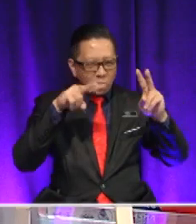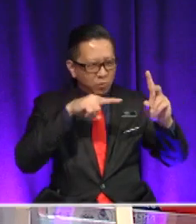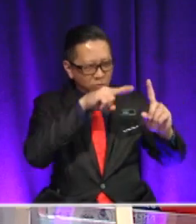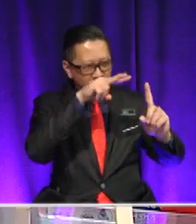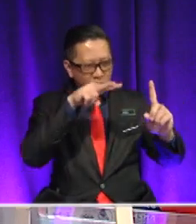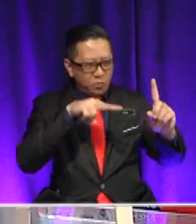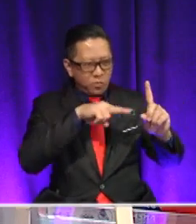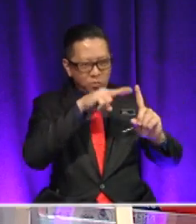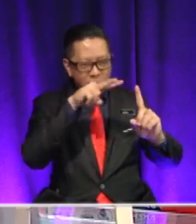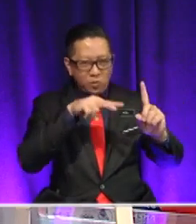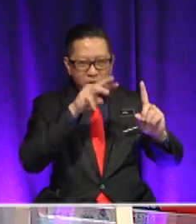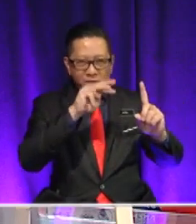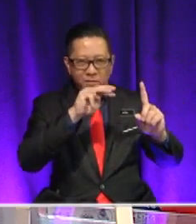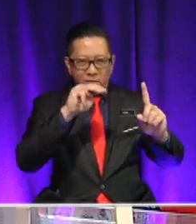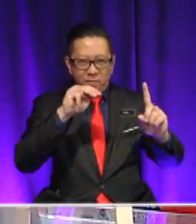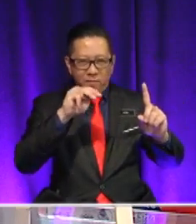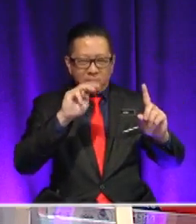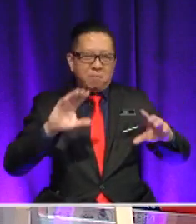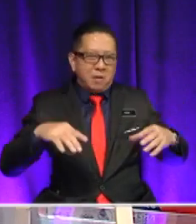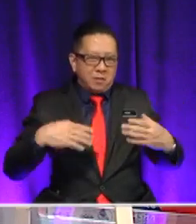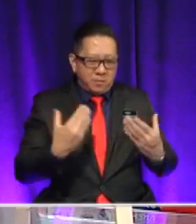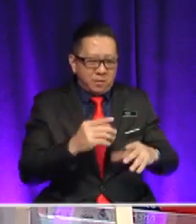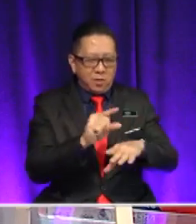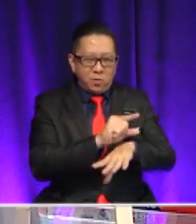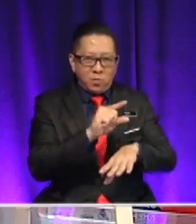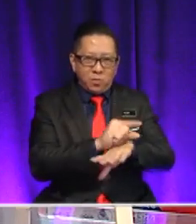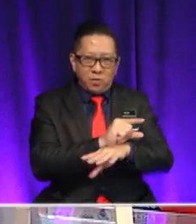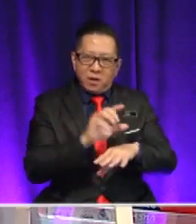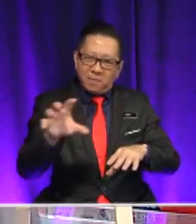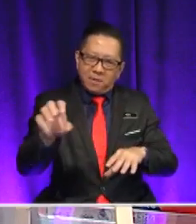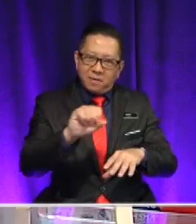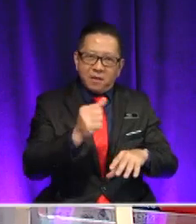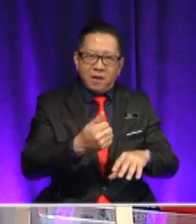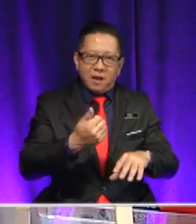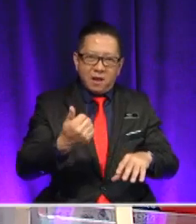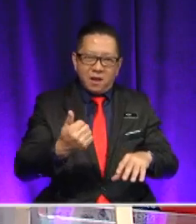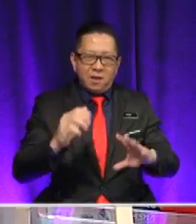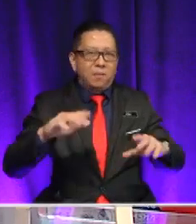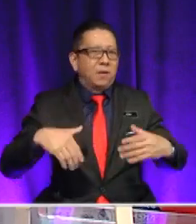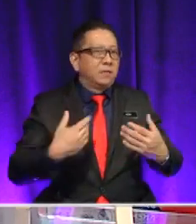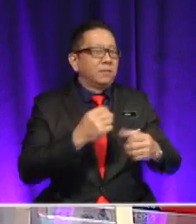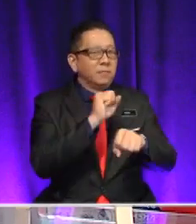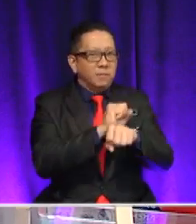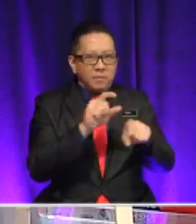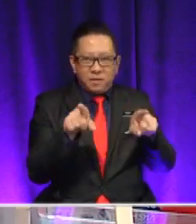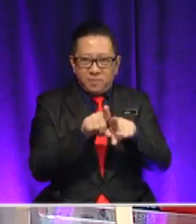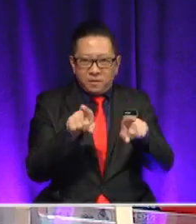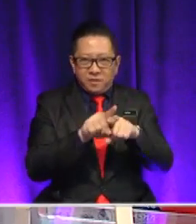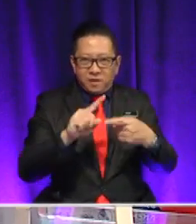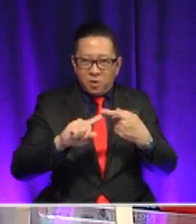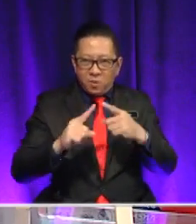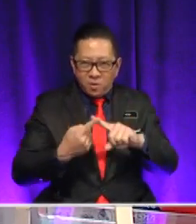sebab apa kita tengok juga kita cari Ivan buku lu beras bekerja sama dengan kawan-kawan